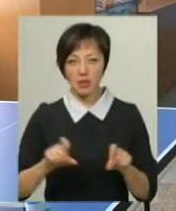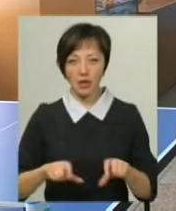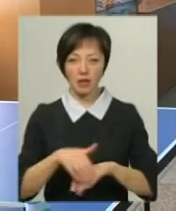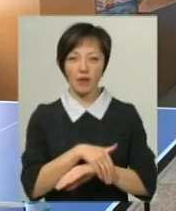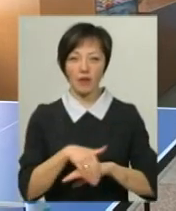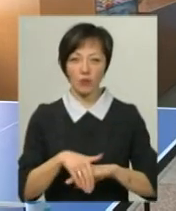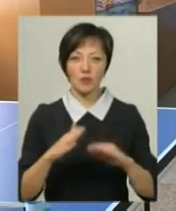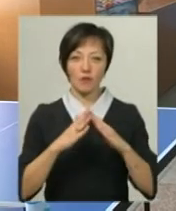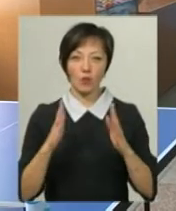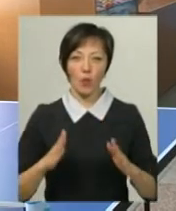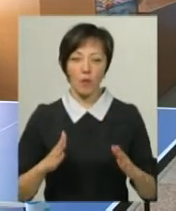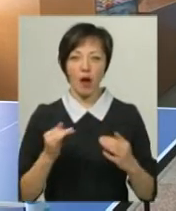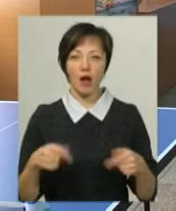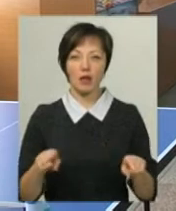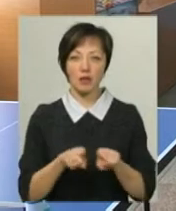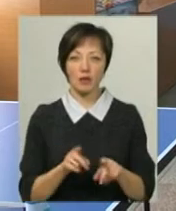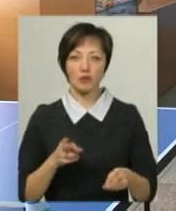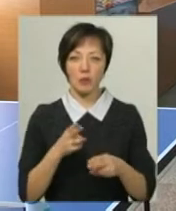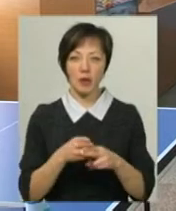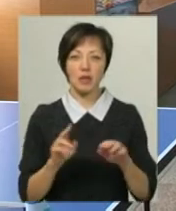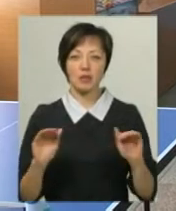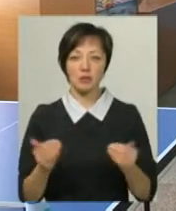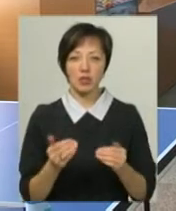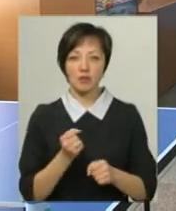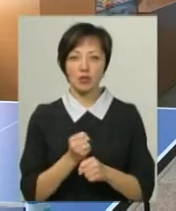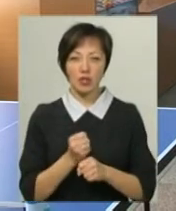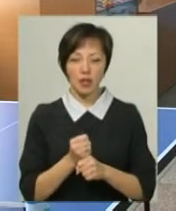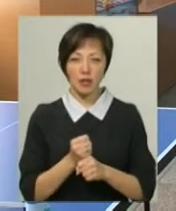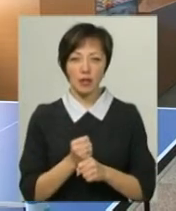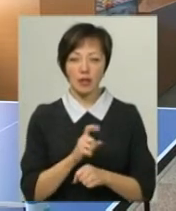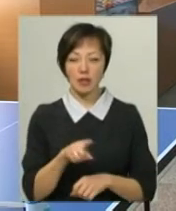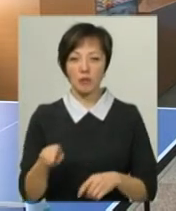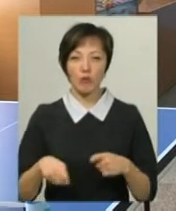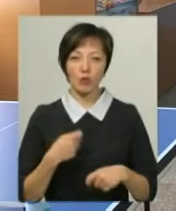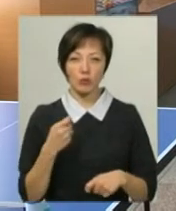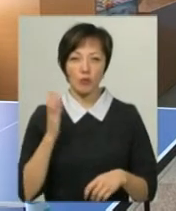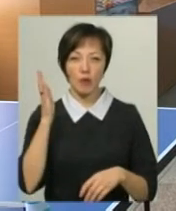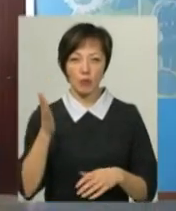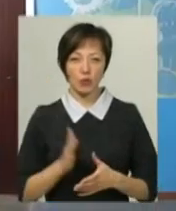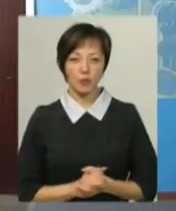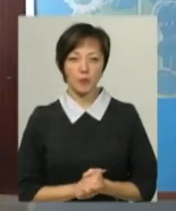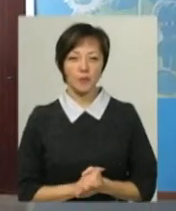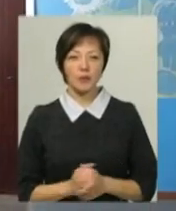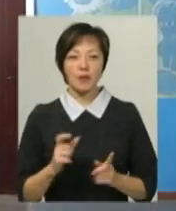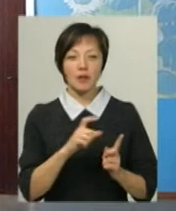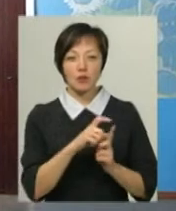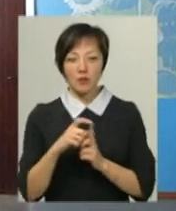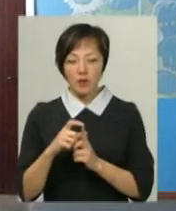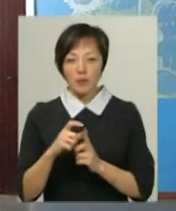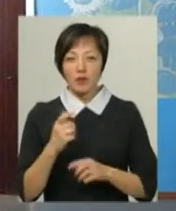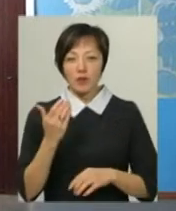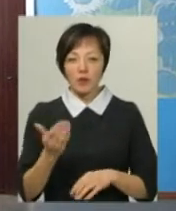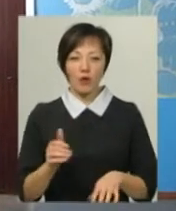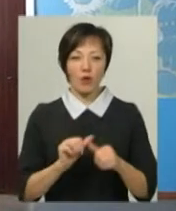вулиці, вдома, а також попередити та зменшити вчинення ними правопорушень у майбутньому. За словами Андрія Капури,